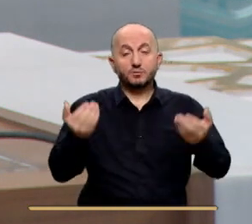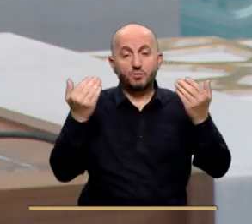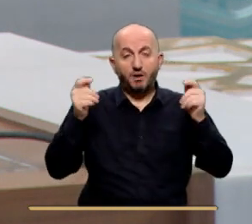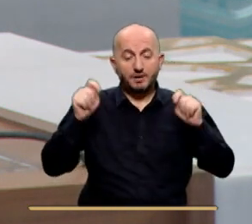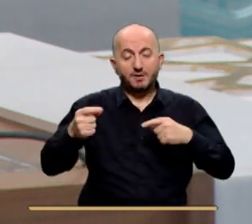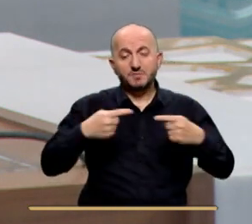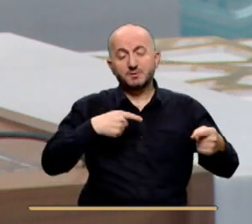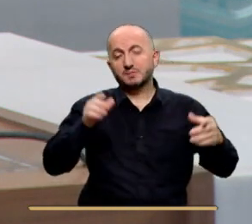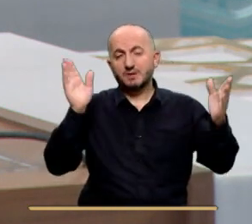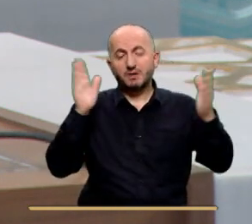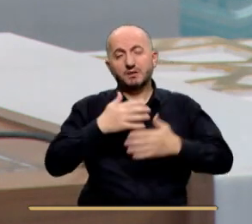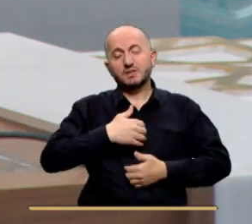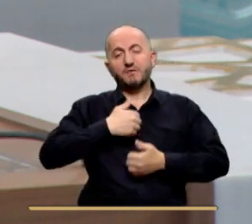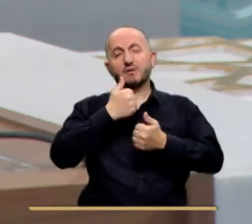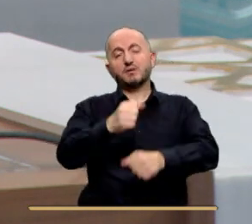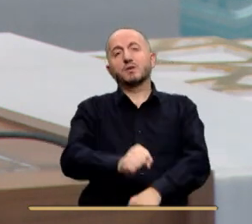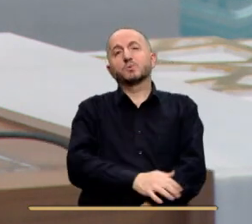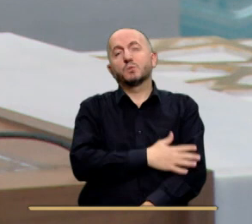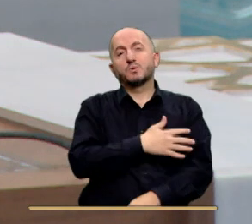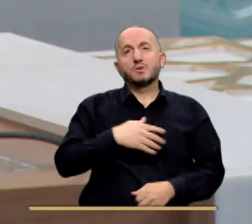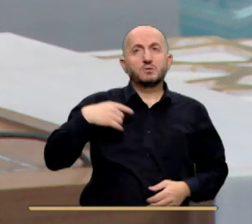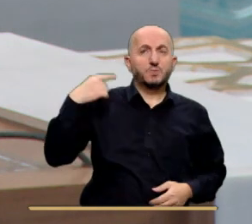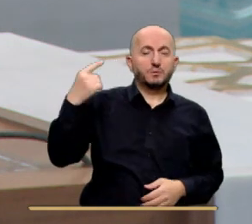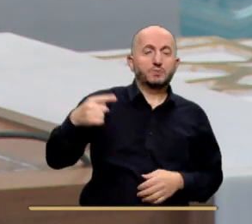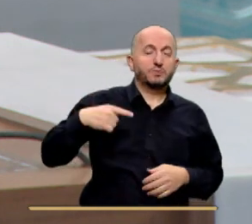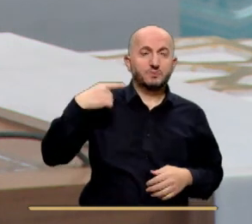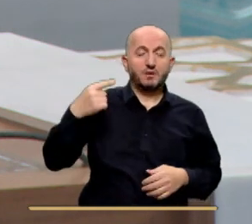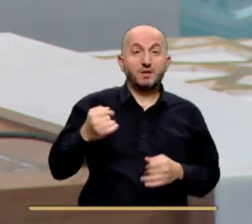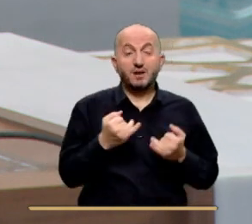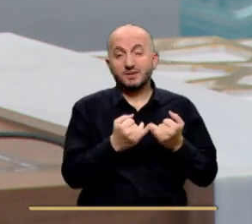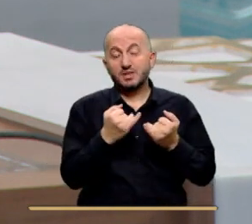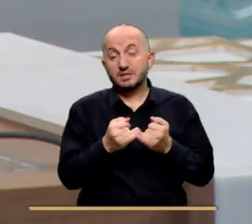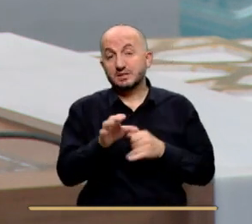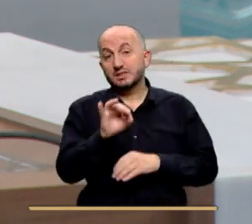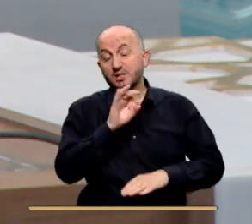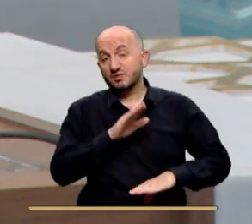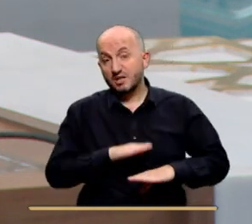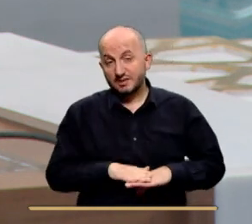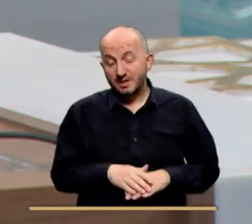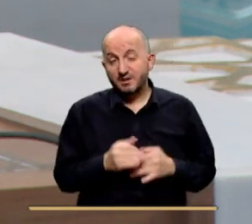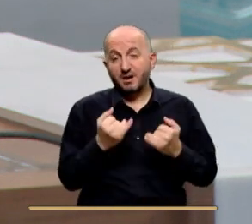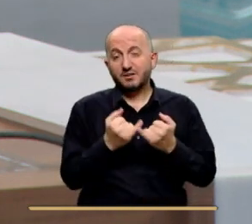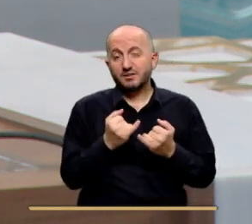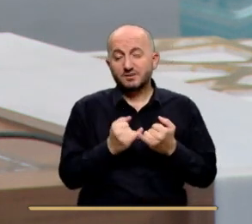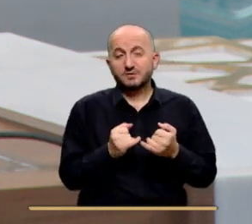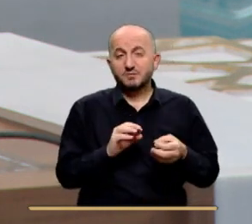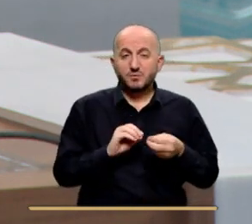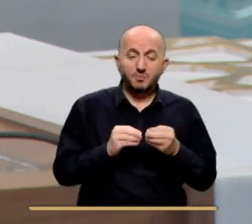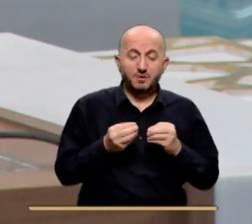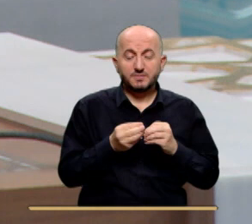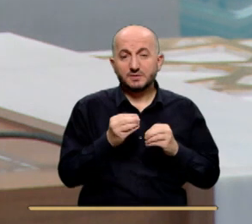birbirine karşı fedakarlık duyguları besleyen, kardeşini tercih eden, kardeşinin derdiyle